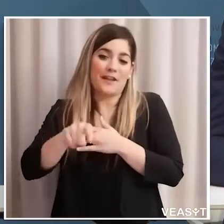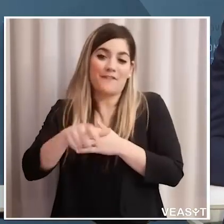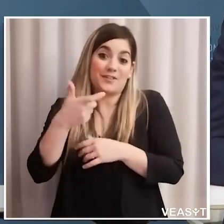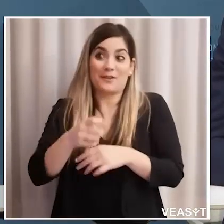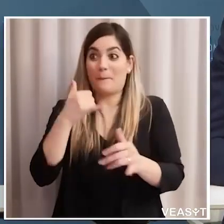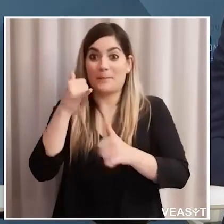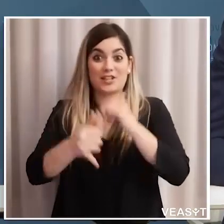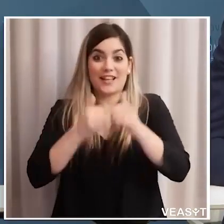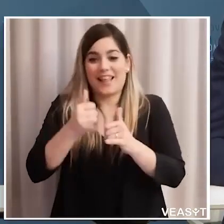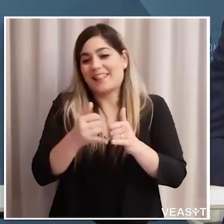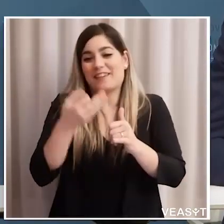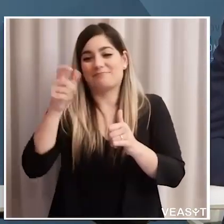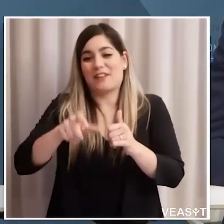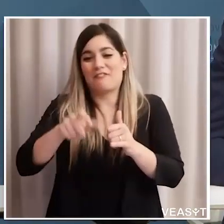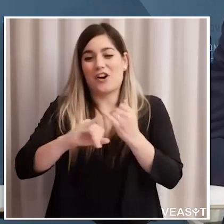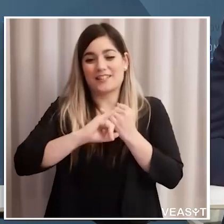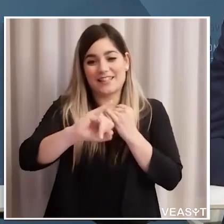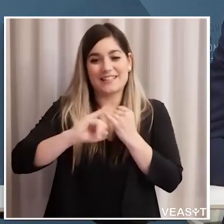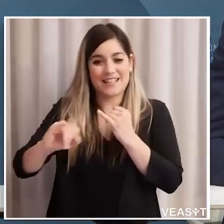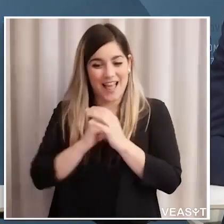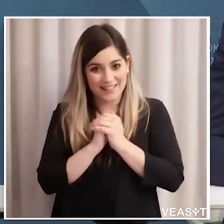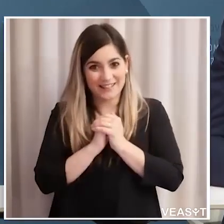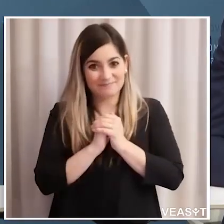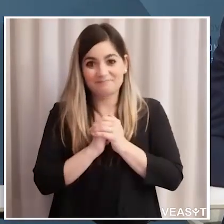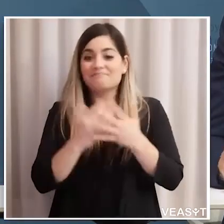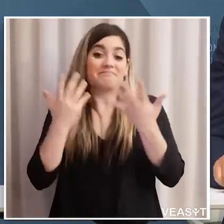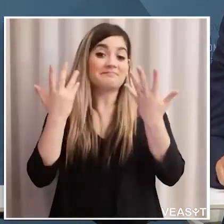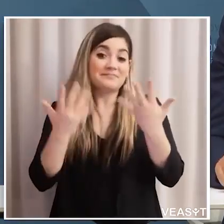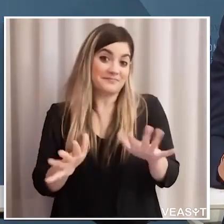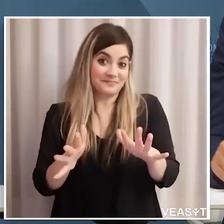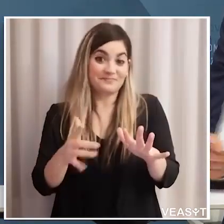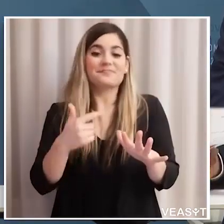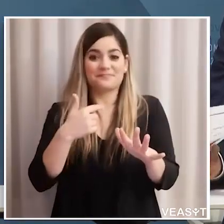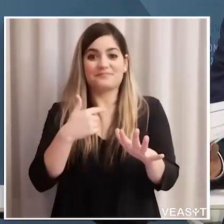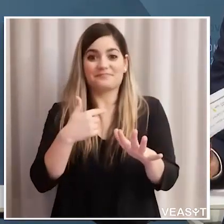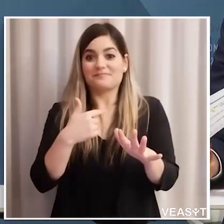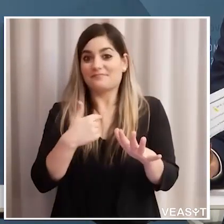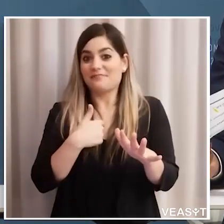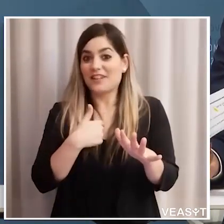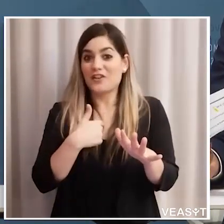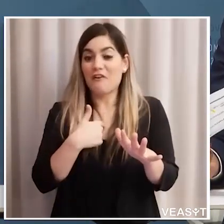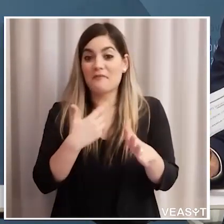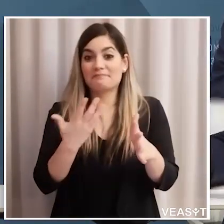perché sulla bici chiaramente le distanze le teniamo. Ecco, tutto qua.